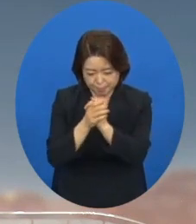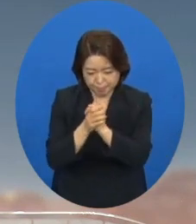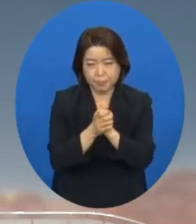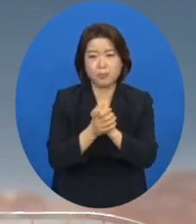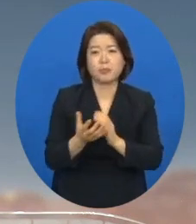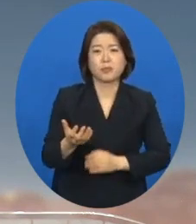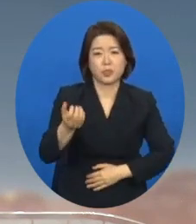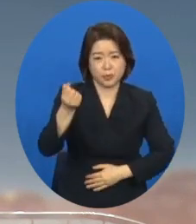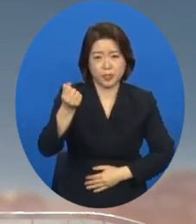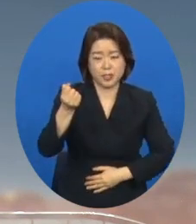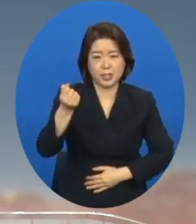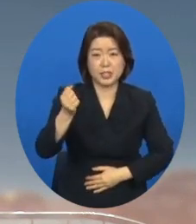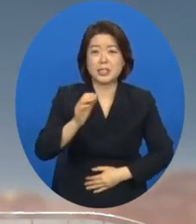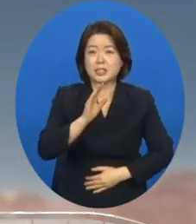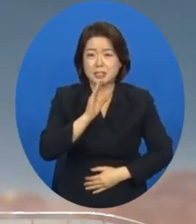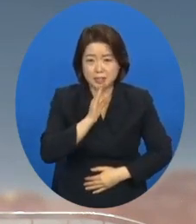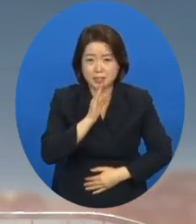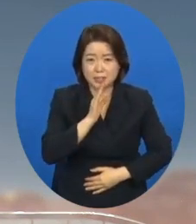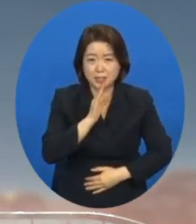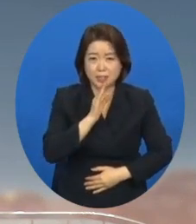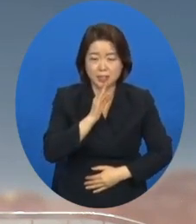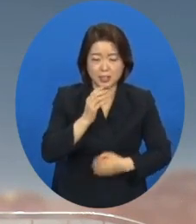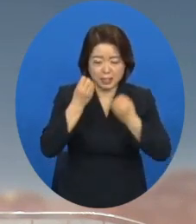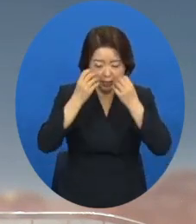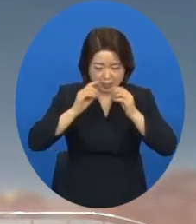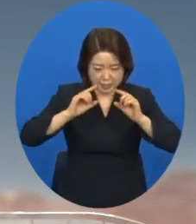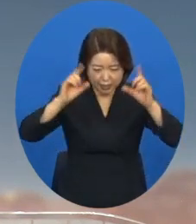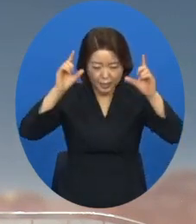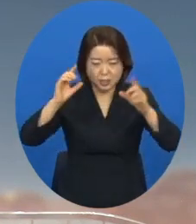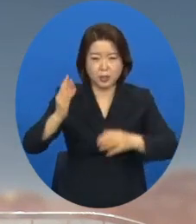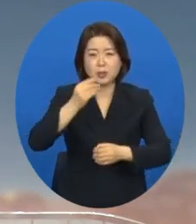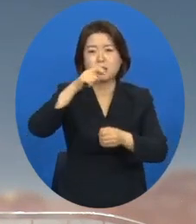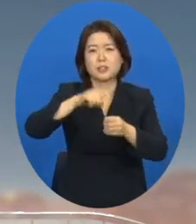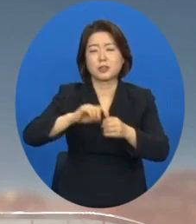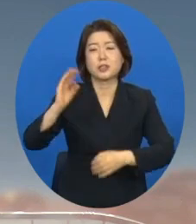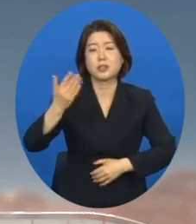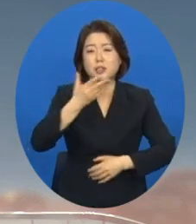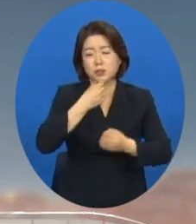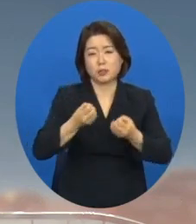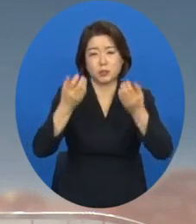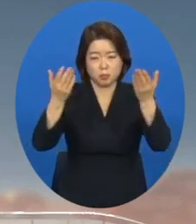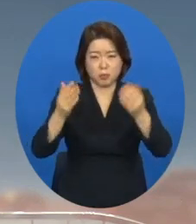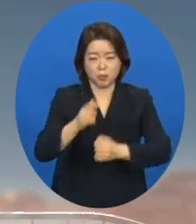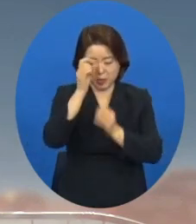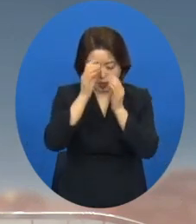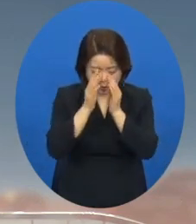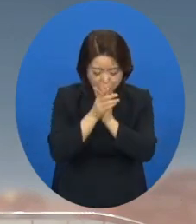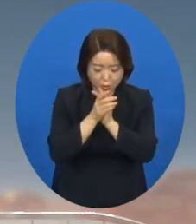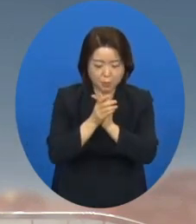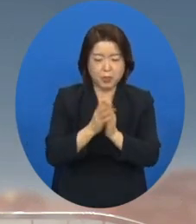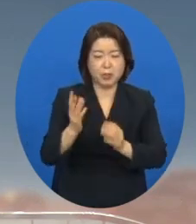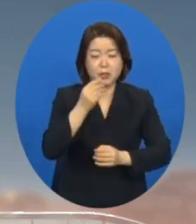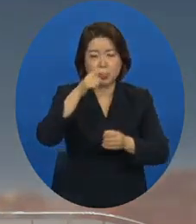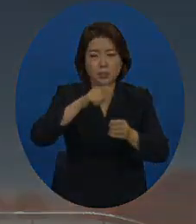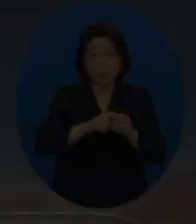누리는 정말 진정한 신년의 성찬이 되기를 축복합니다. 우리 기도하심으로 우리 성찬을 준비하도록 하겠습니다.